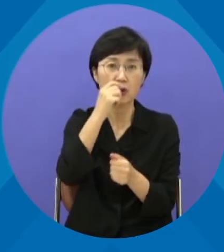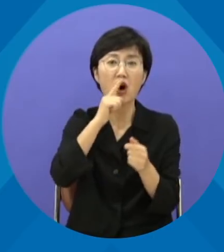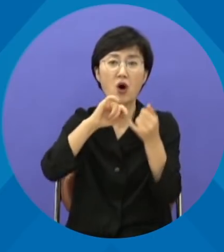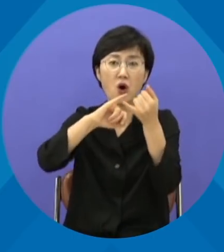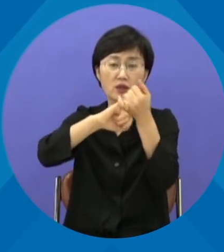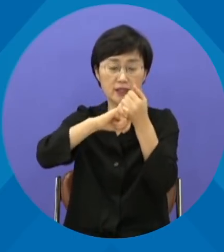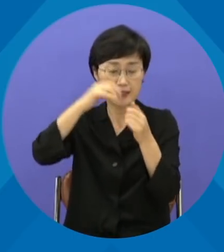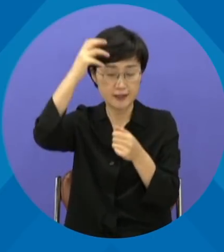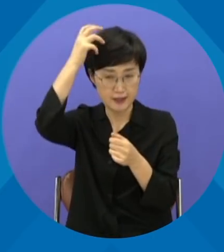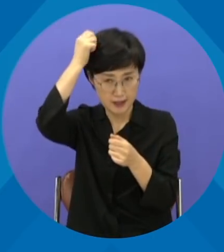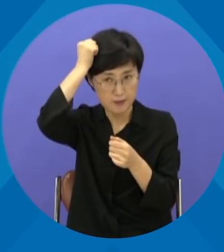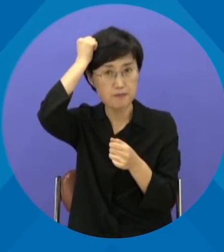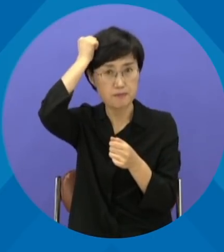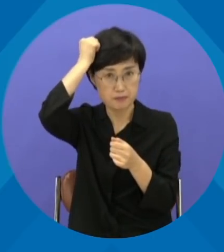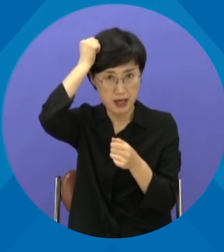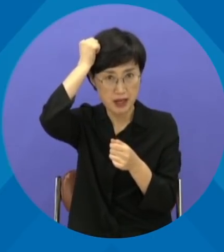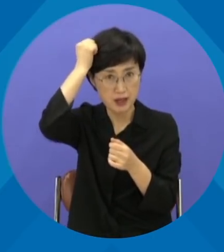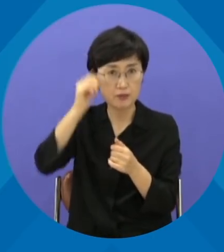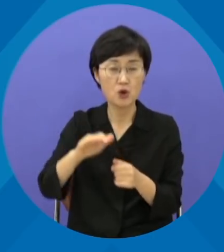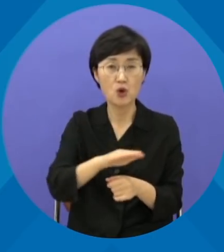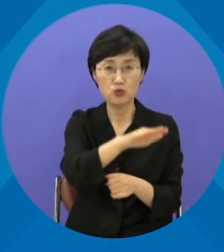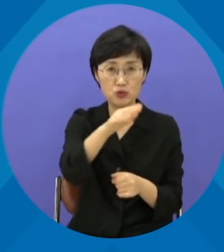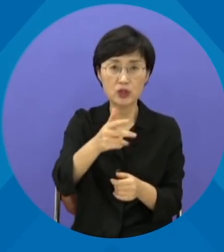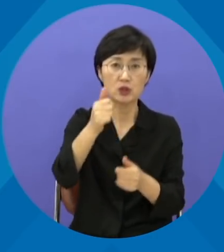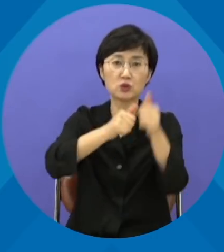거룩한 언약을 기억하셨으니